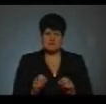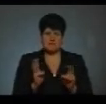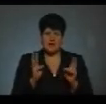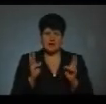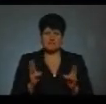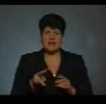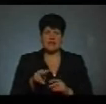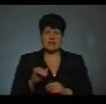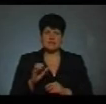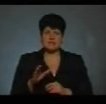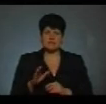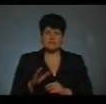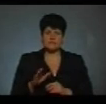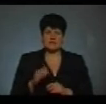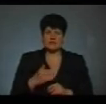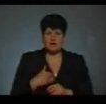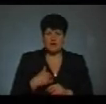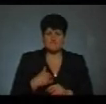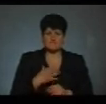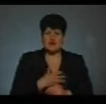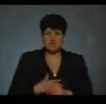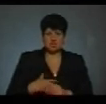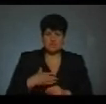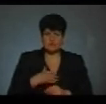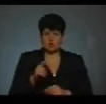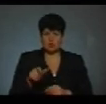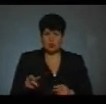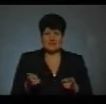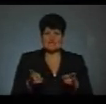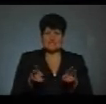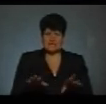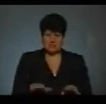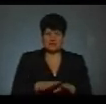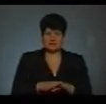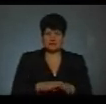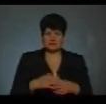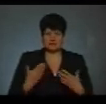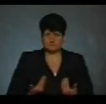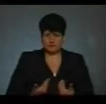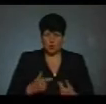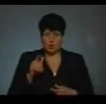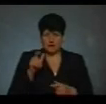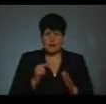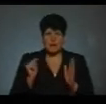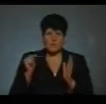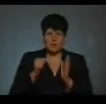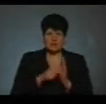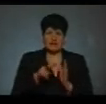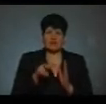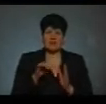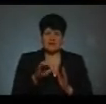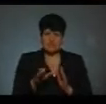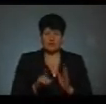відповідно лісів червоний. І нам важливо, щоб люди залишалися в цілі. Людина, яка потрапляє в ліс, де